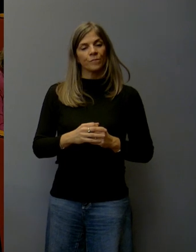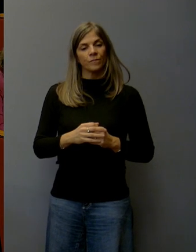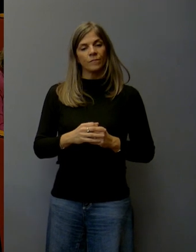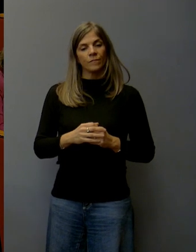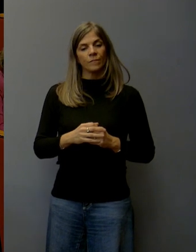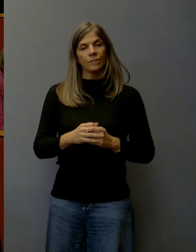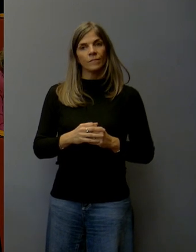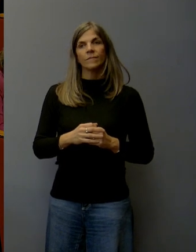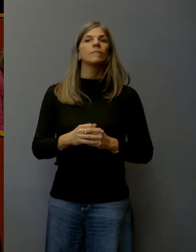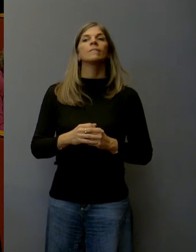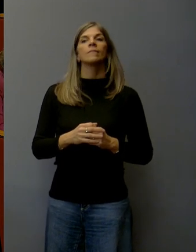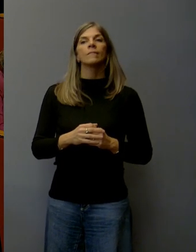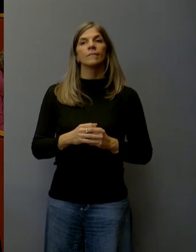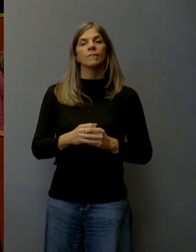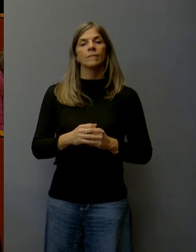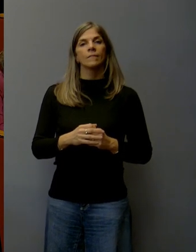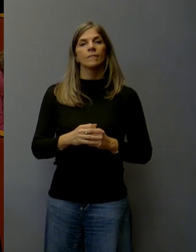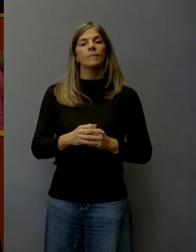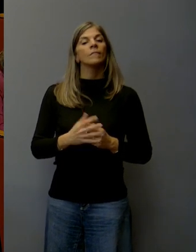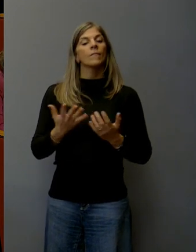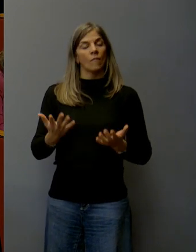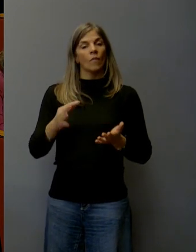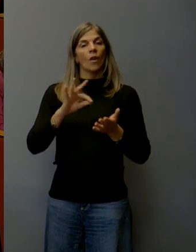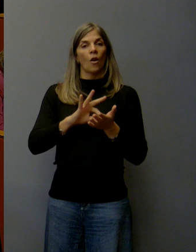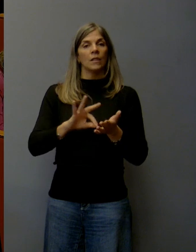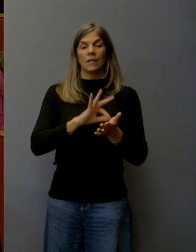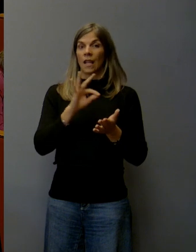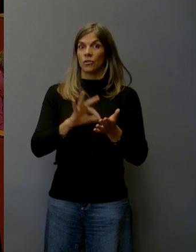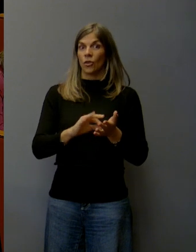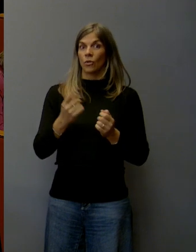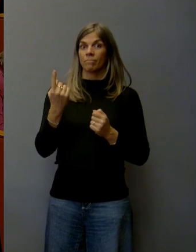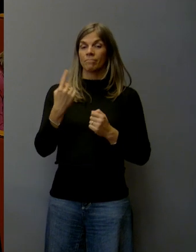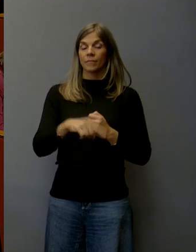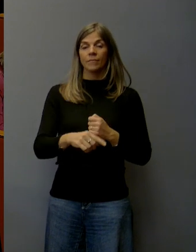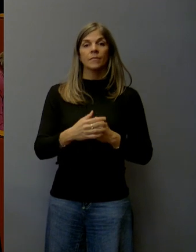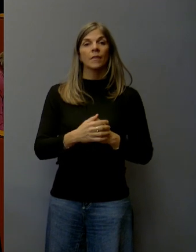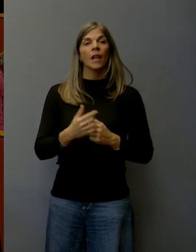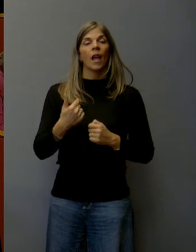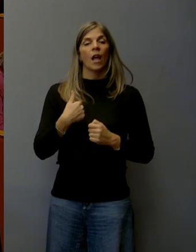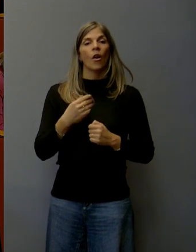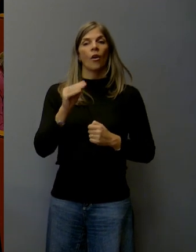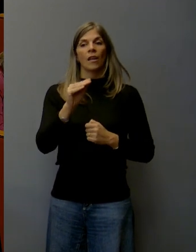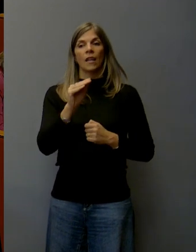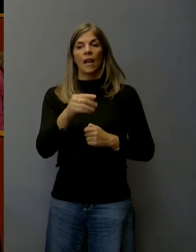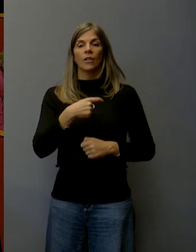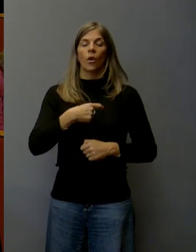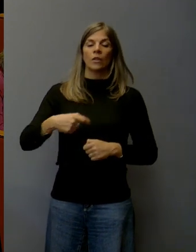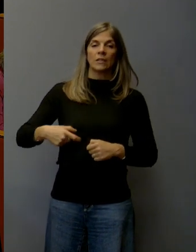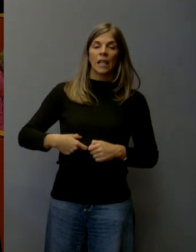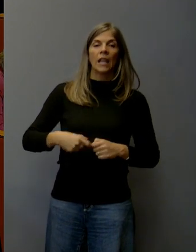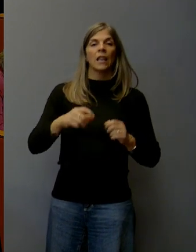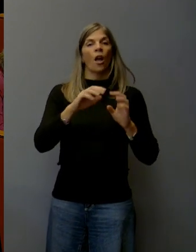con questo tipo di ordine del giorno chiedo che il sindaco la giungla